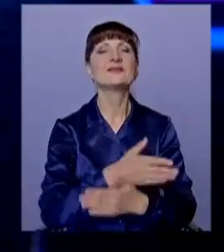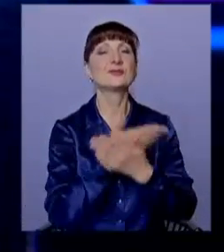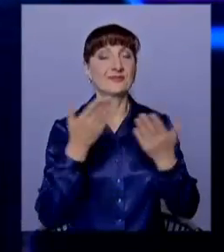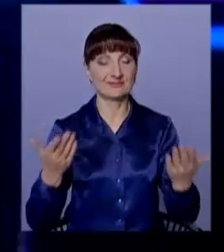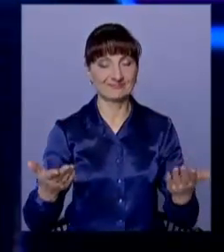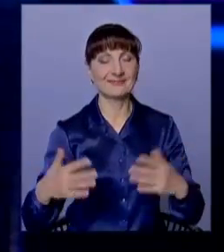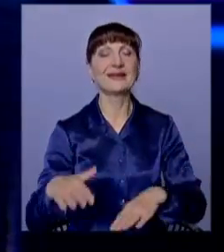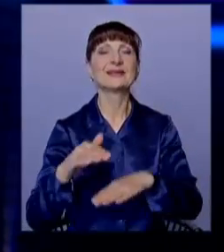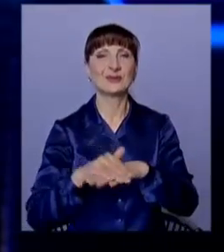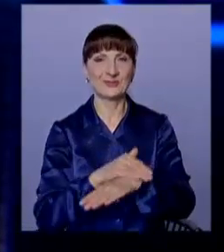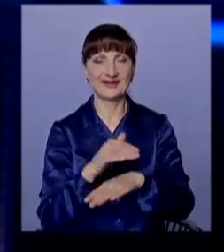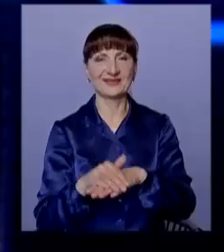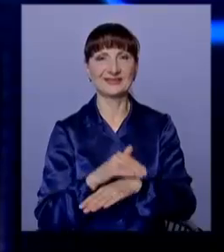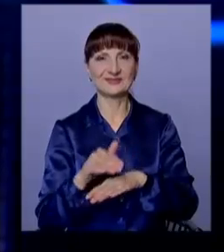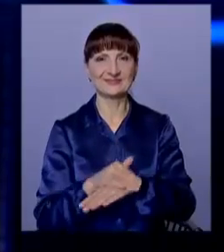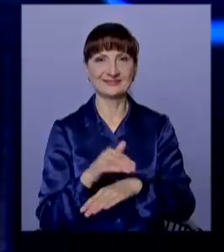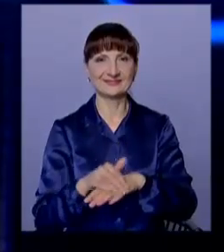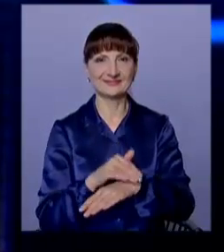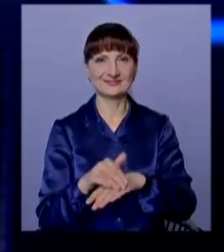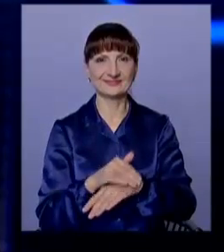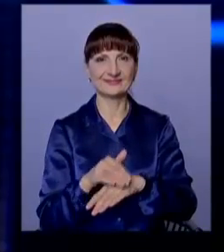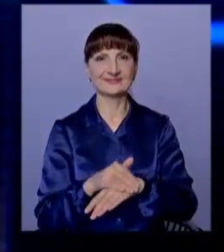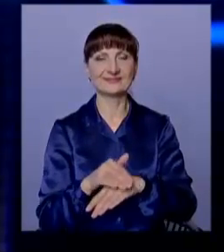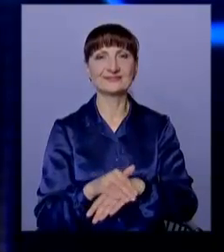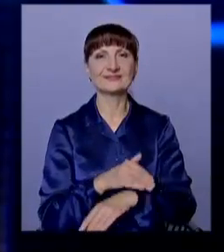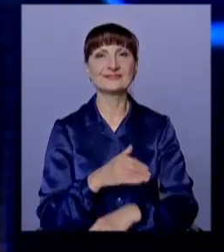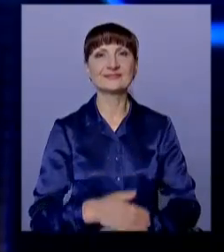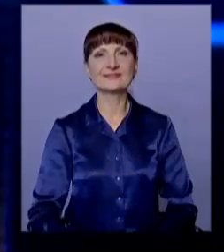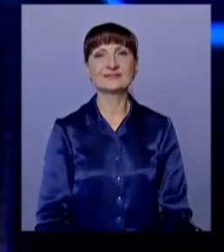программы Лиза Джилкабаева. Это заместитель руководителя управления образования города